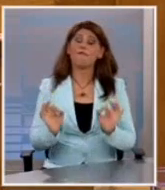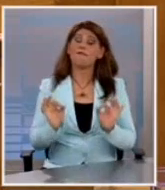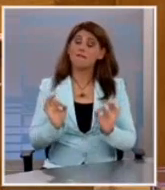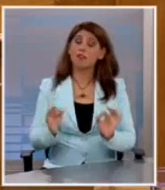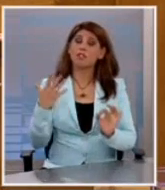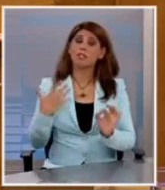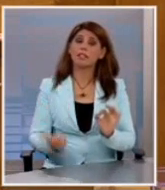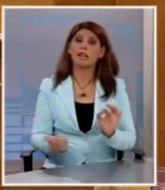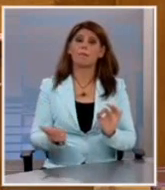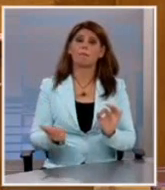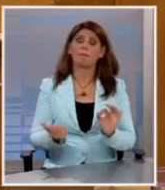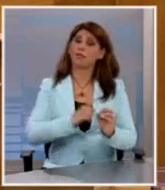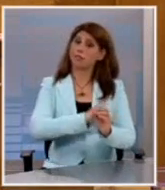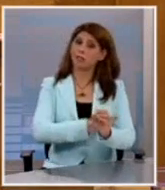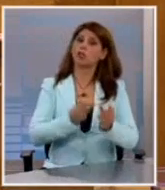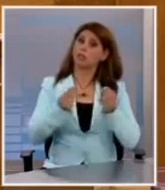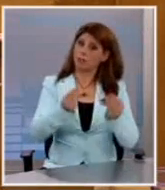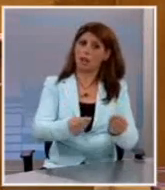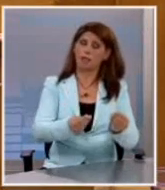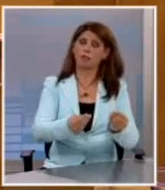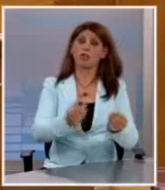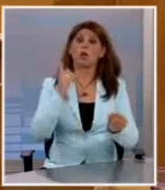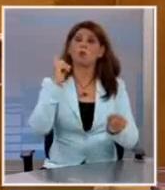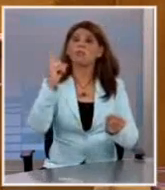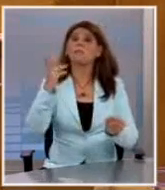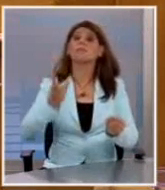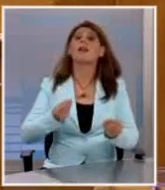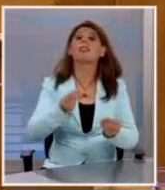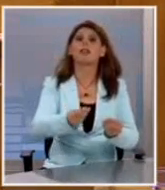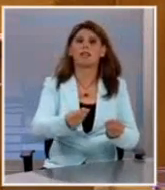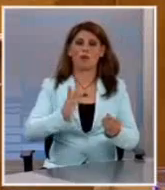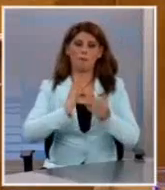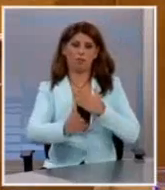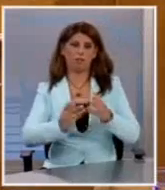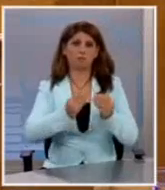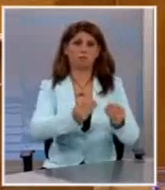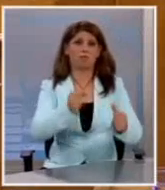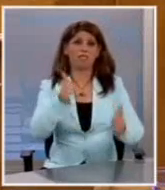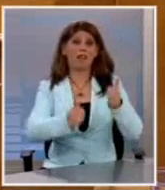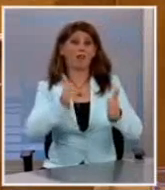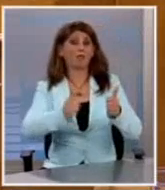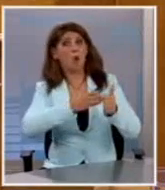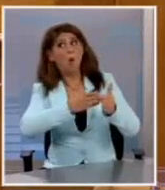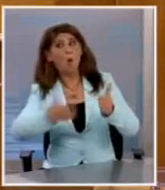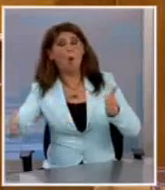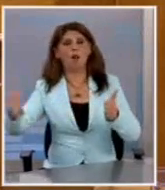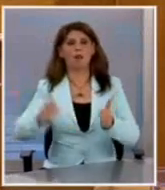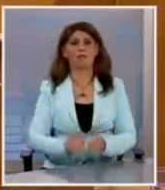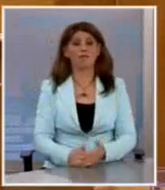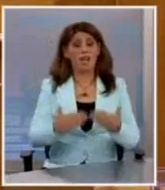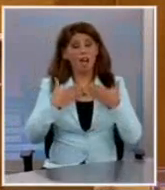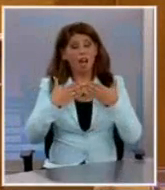και υπάρχει δυνατότητα να γίνει ανάθεση, αλλά δεν έχει ούτε μία. Ούτε μία ανάθεση δεν έχει γίνει μέχρι τώρα. Παρακαλώ. Παντού υπάρχουν διαγωνισμοί.